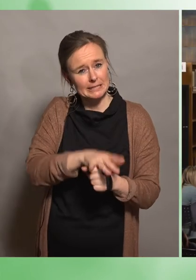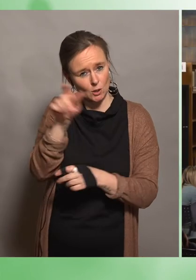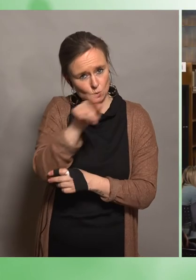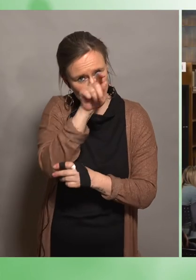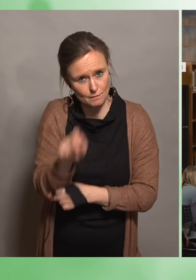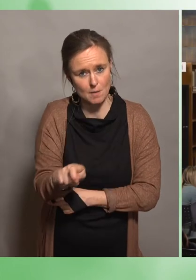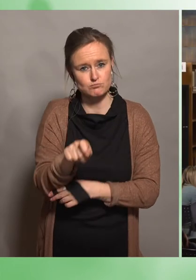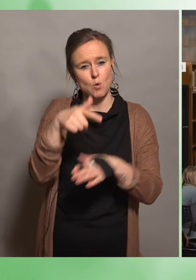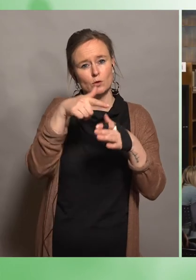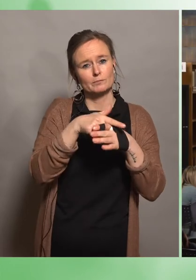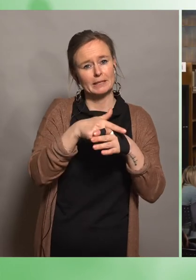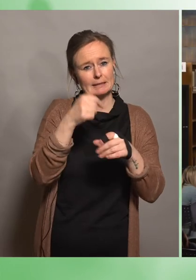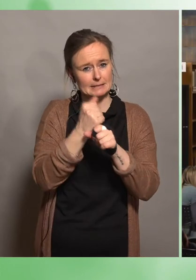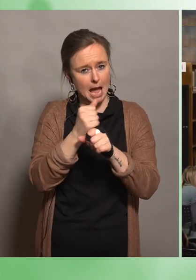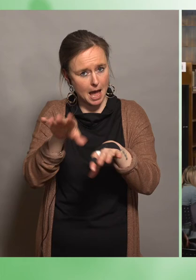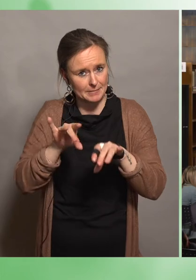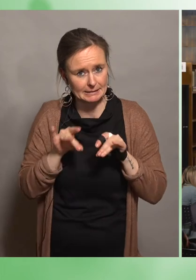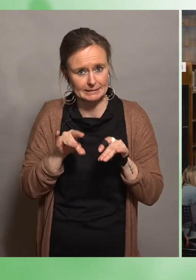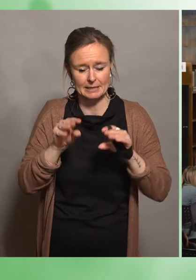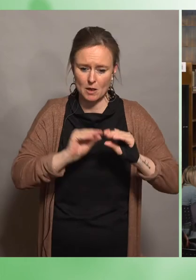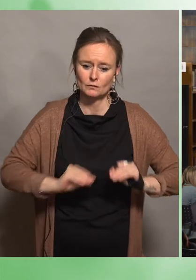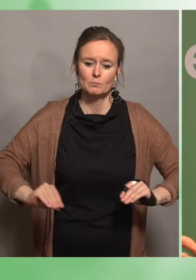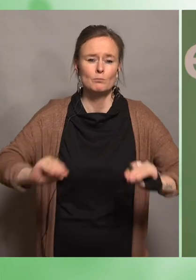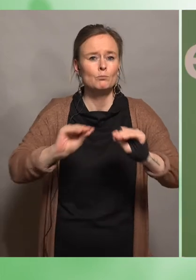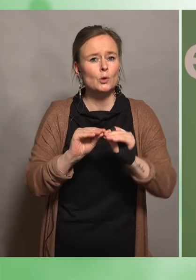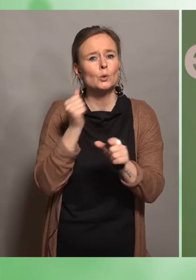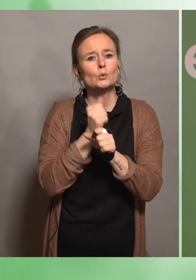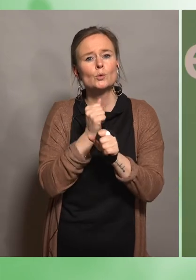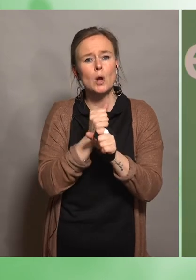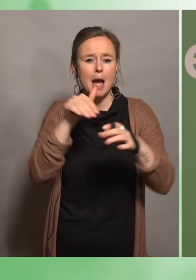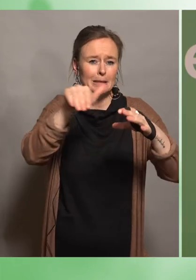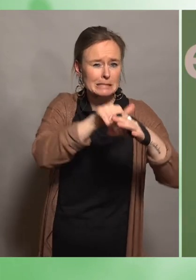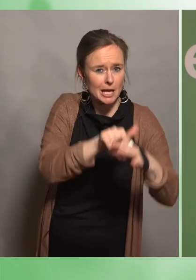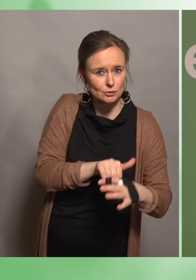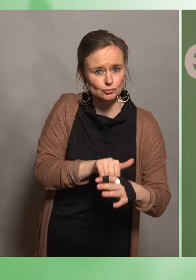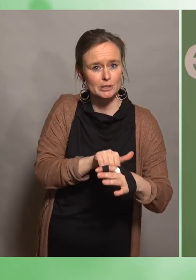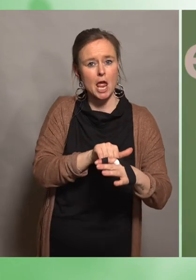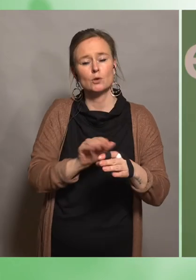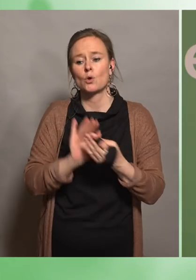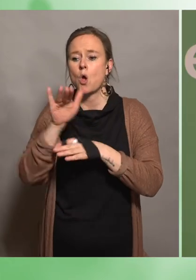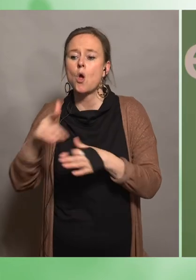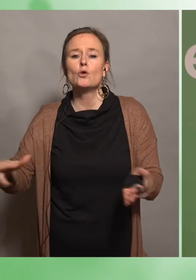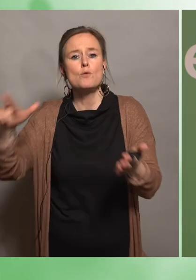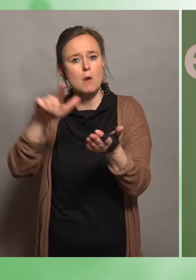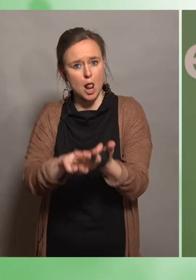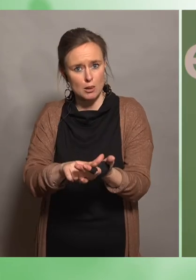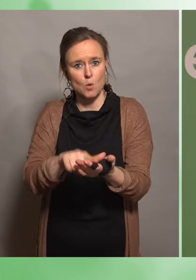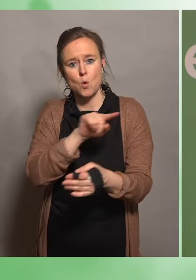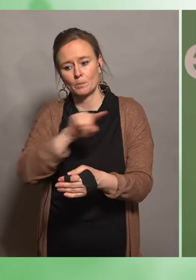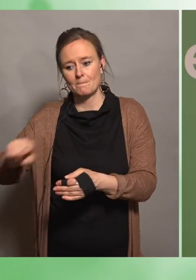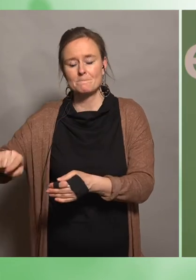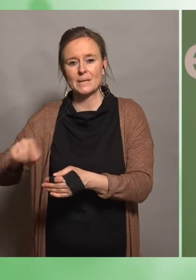behinderter Arbeitnehmer. Das geht also von der Begründung des Arbeitsverhältnisses über die Entlohnung. Auch das ist schon angesprochen worden, halt bis zur Beendigung